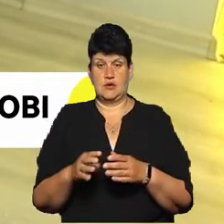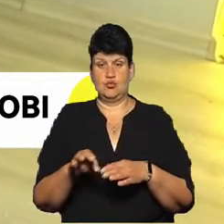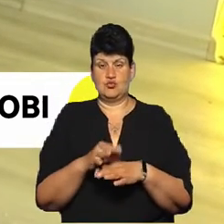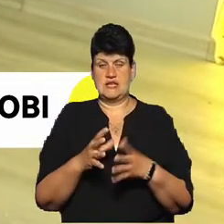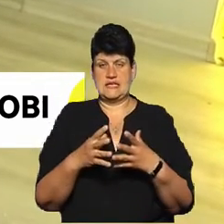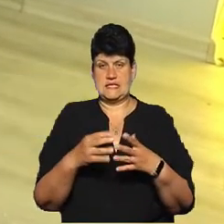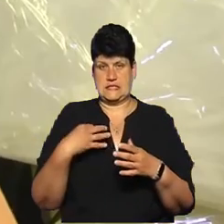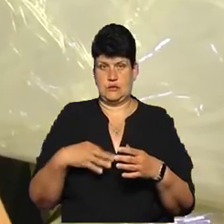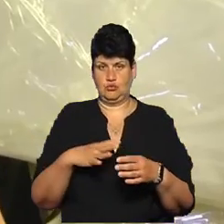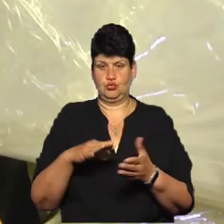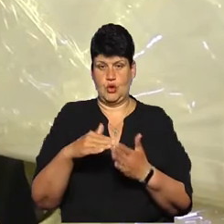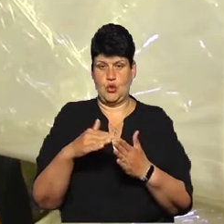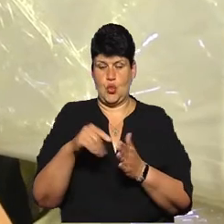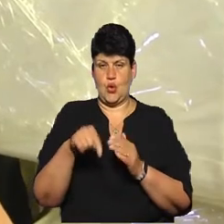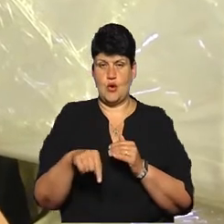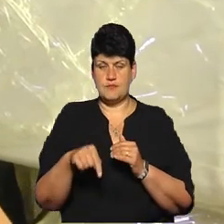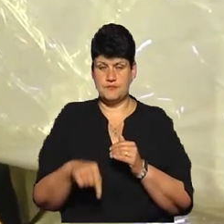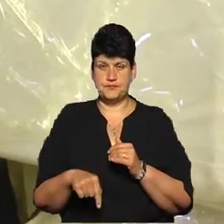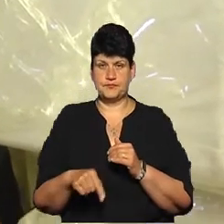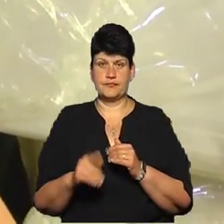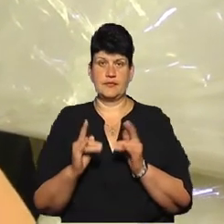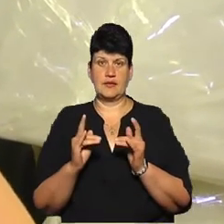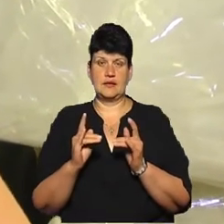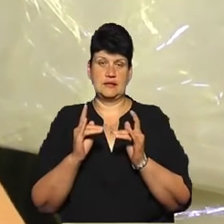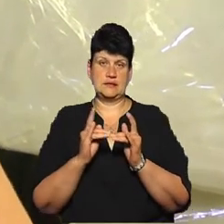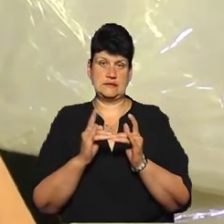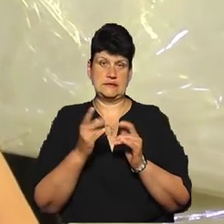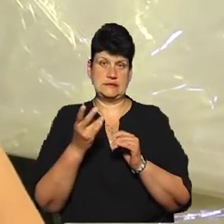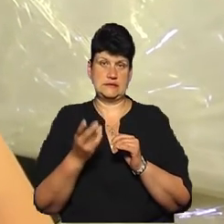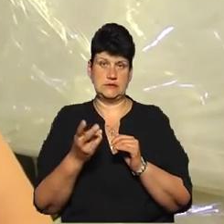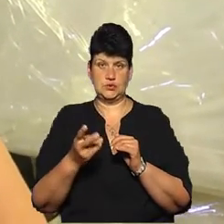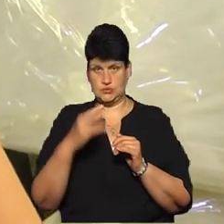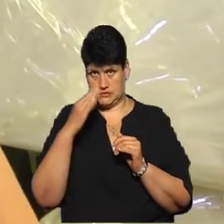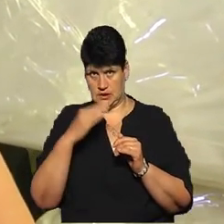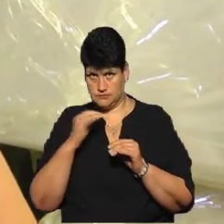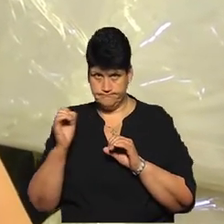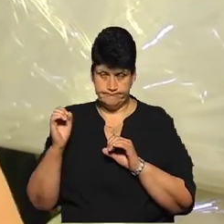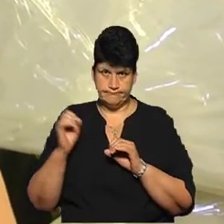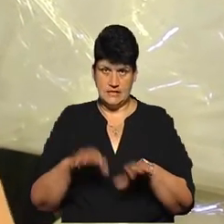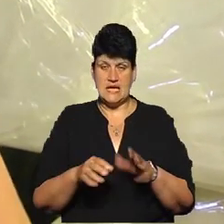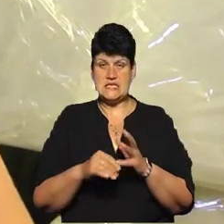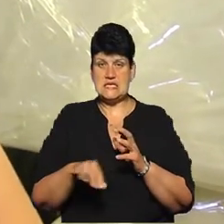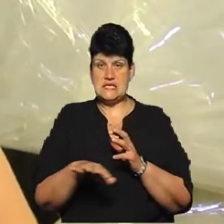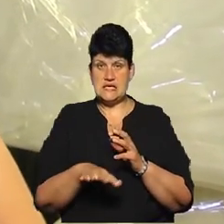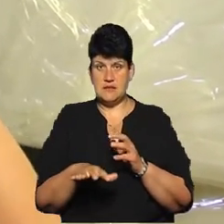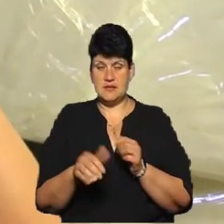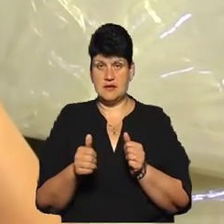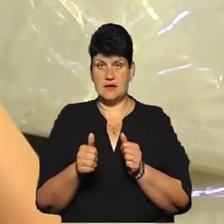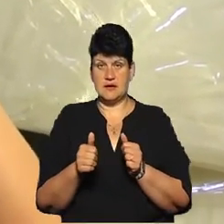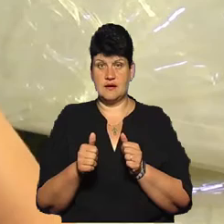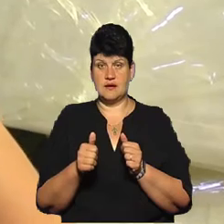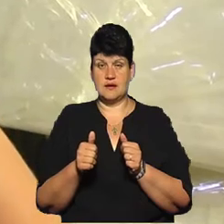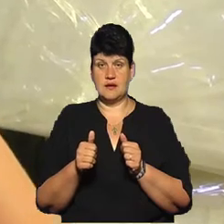пригадує той вечір. Ти що, ти лежав на ліжку, тата кинув на землю, так? Так. А тоді що? І потім ми разом всі